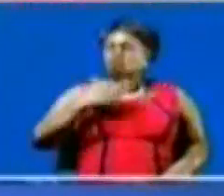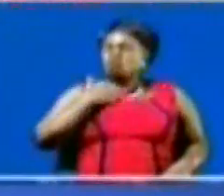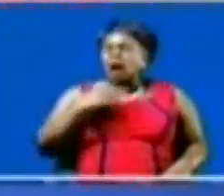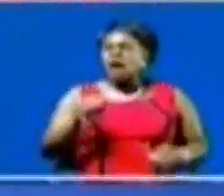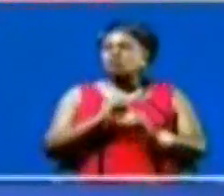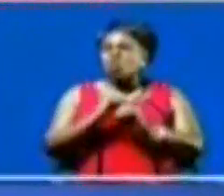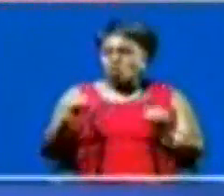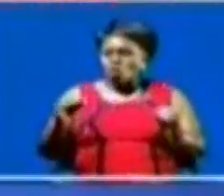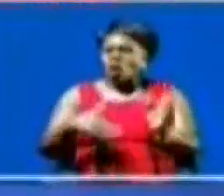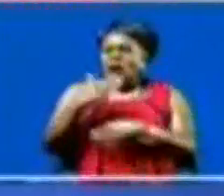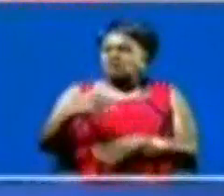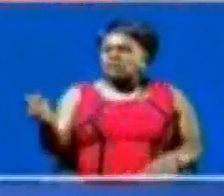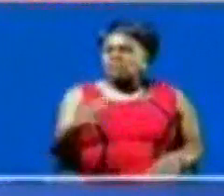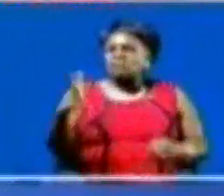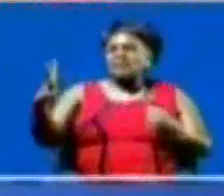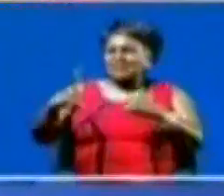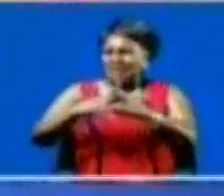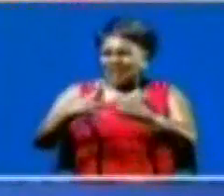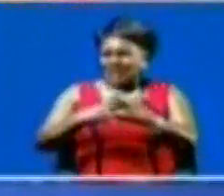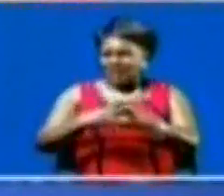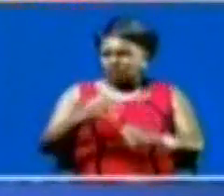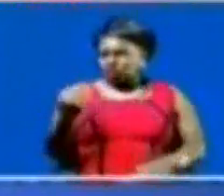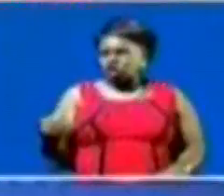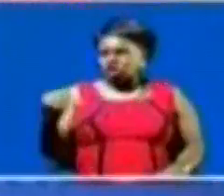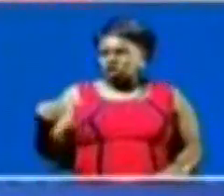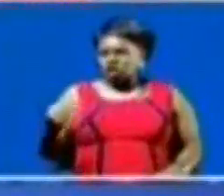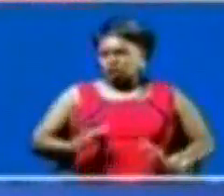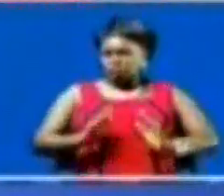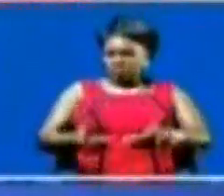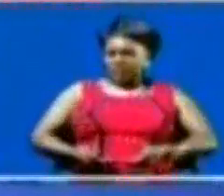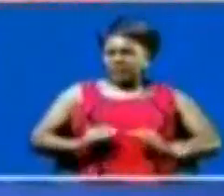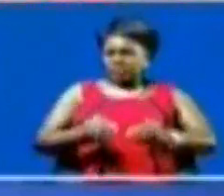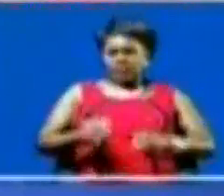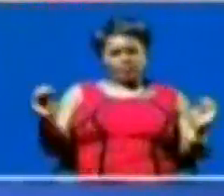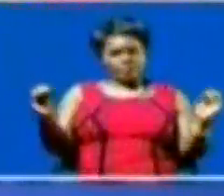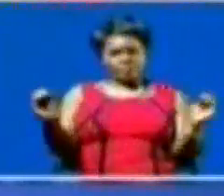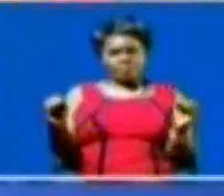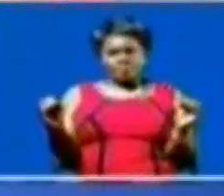hatutaki baada ya miezi 9 kutoka sasa watoto wametoka shule kwa sababu wamepata mimba.